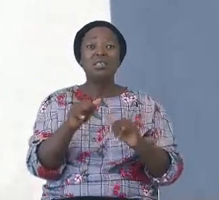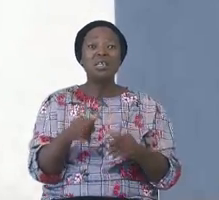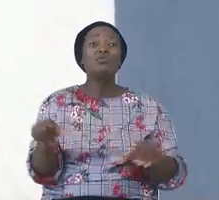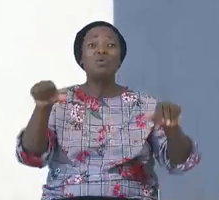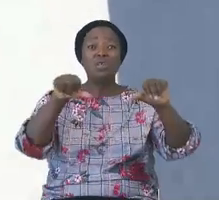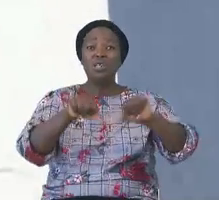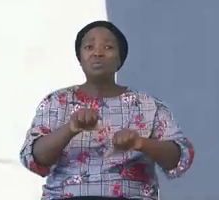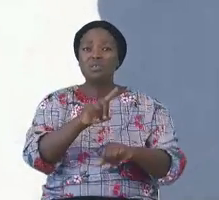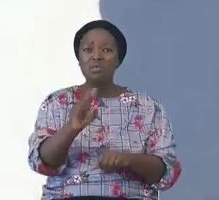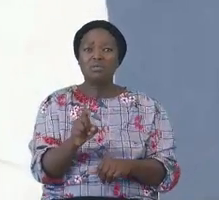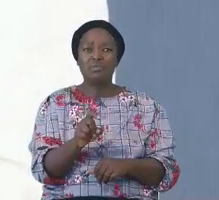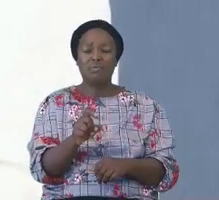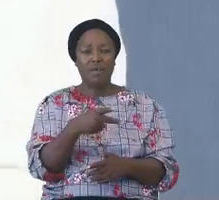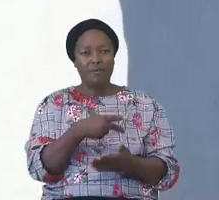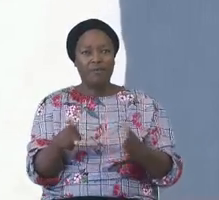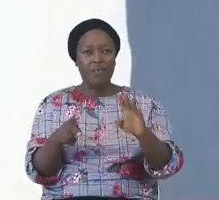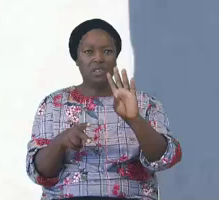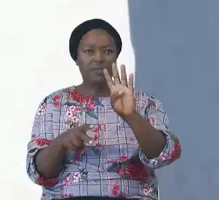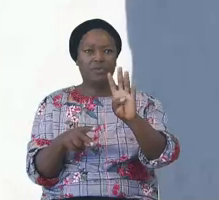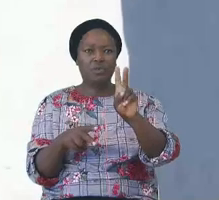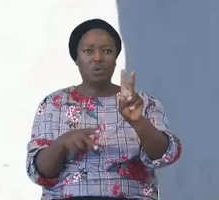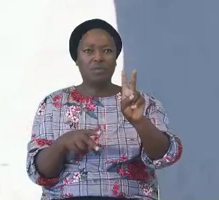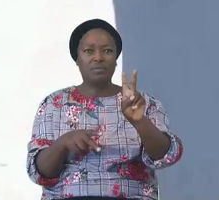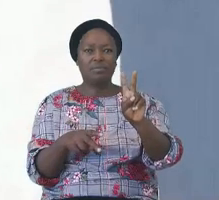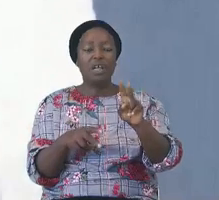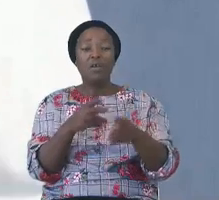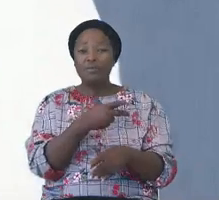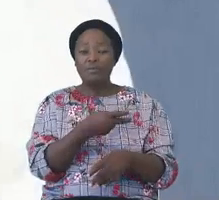toi qui subis la même condamnation ?»